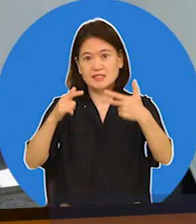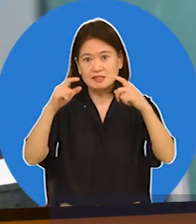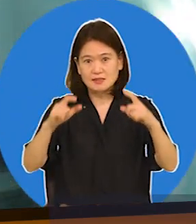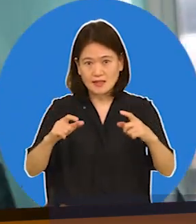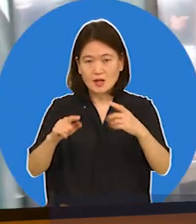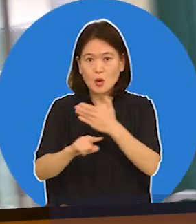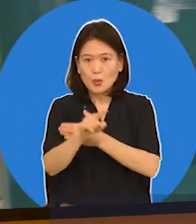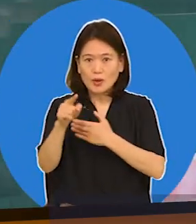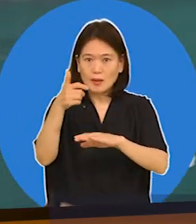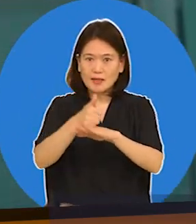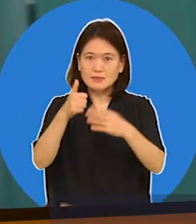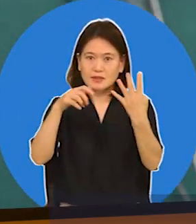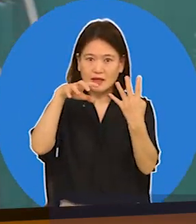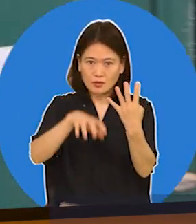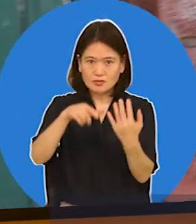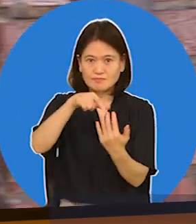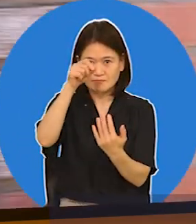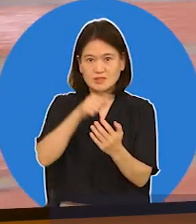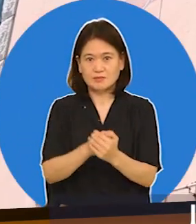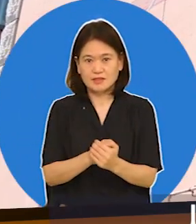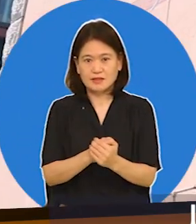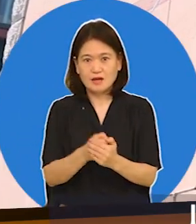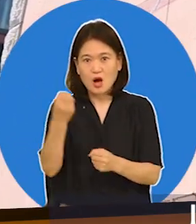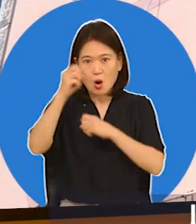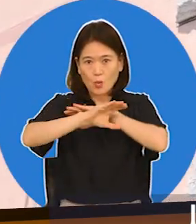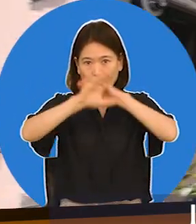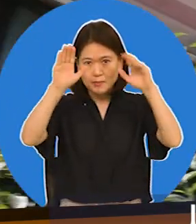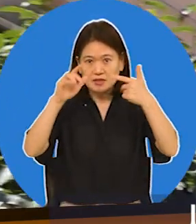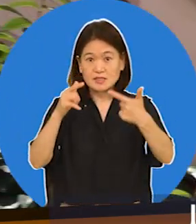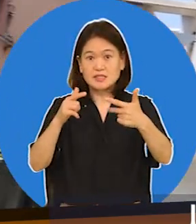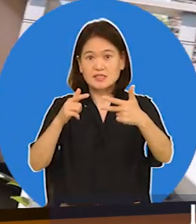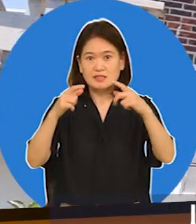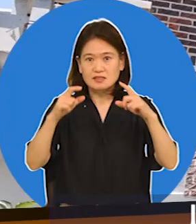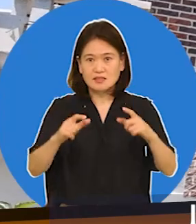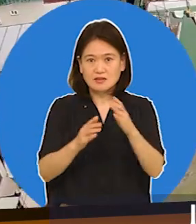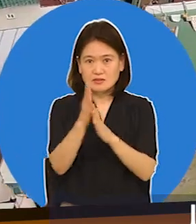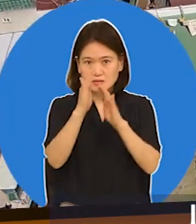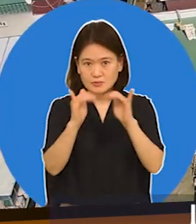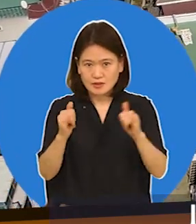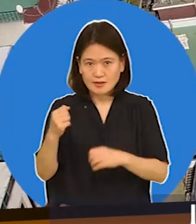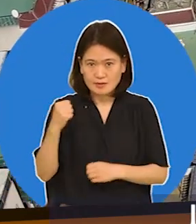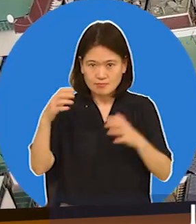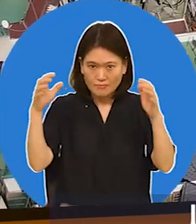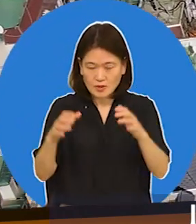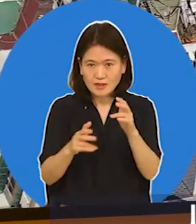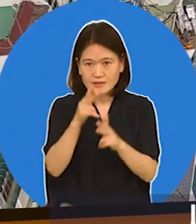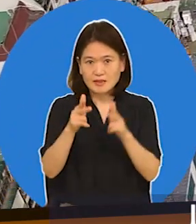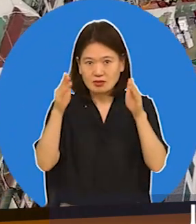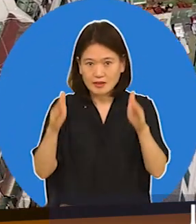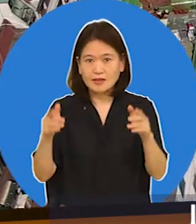비롯해 최종 후보지 4개 구역을 선정 했는데요 시는 광명 칠할 구역 주민들과 긴밀한 협력으로